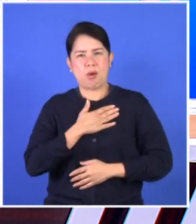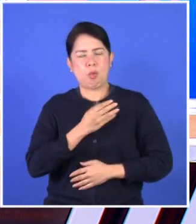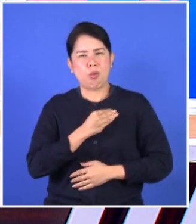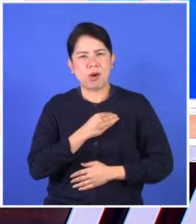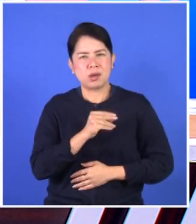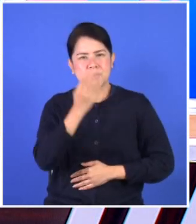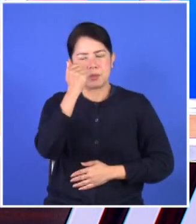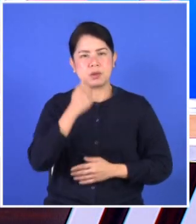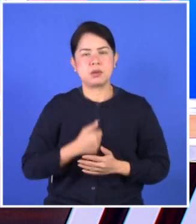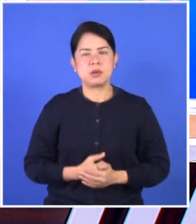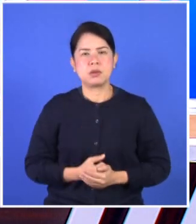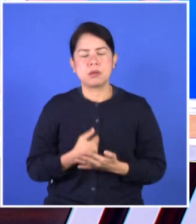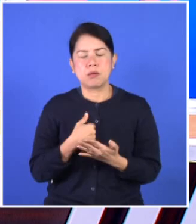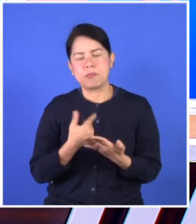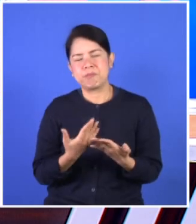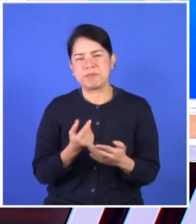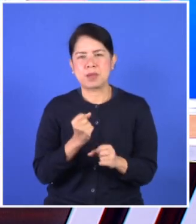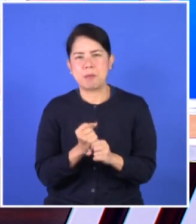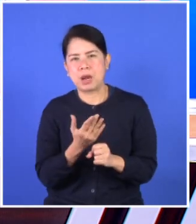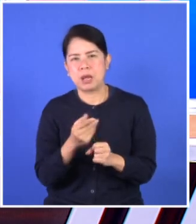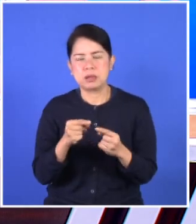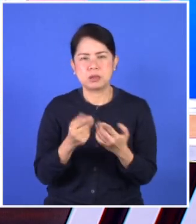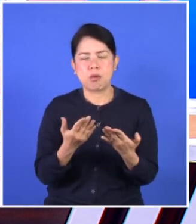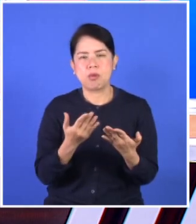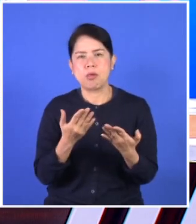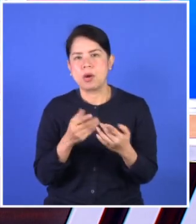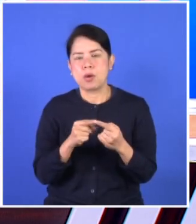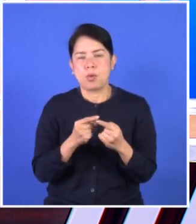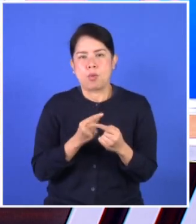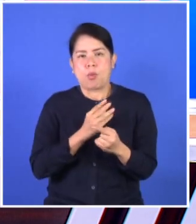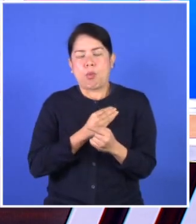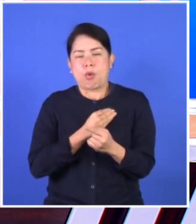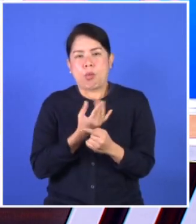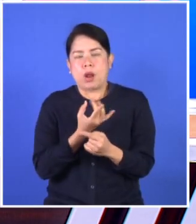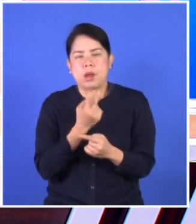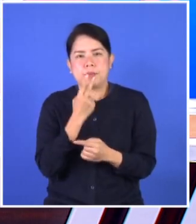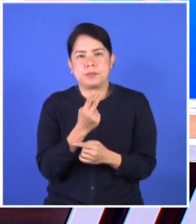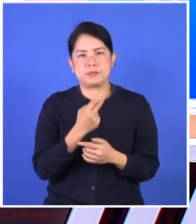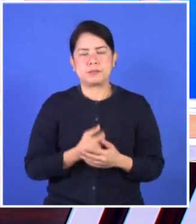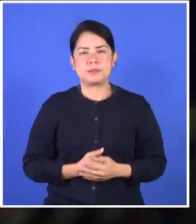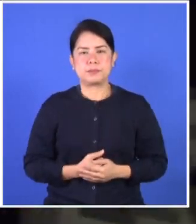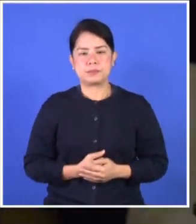งขั้นที่ว่ามันทำอะไรไม่ได้เลยนะก็ต้องแจ้งเจ้าหน้าที่ให้มาช่วยกลัวอะไรดูคลิปหน่อยค่ะ